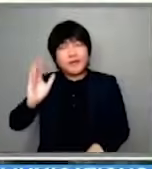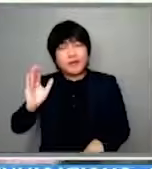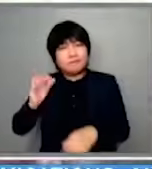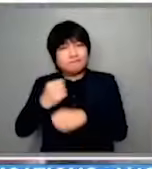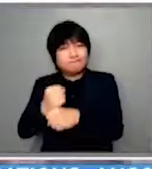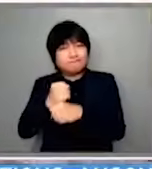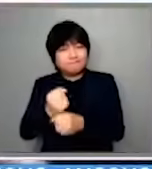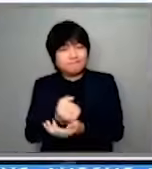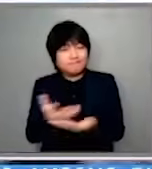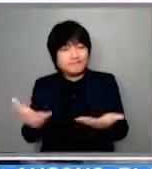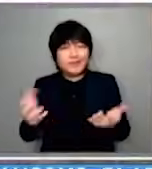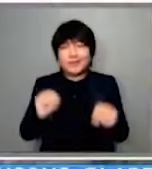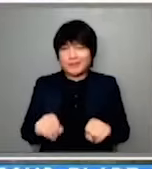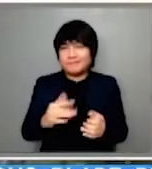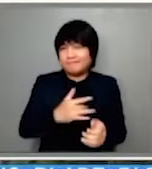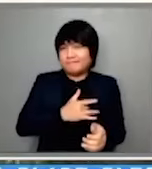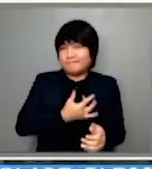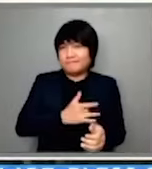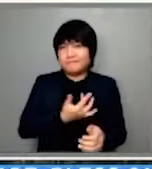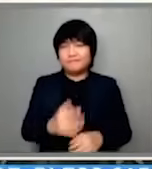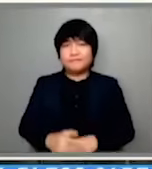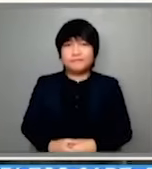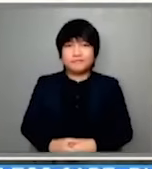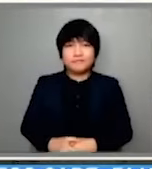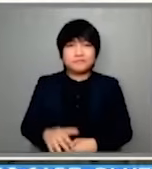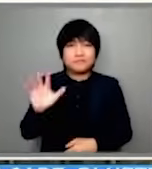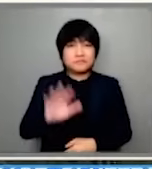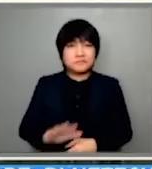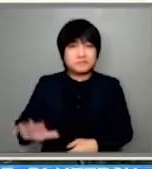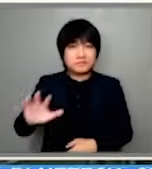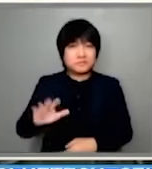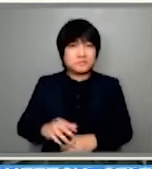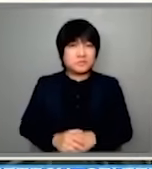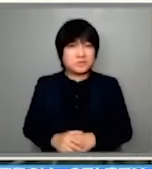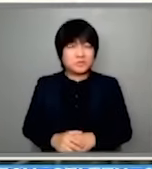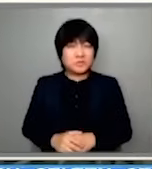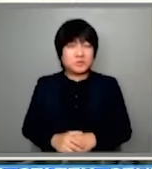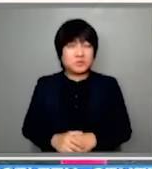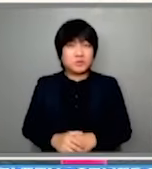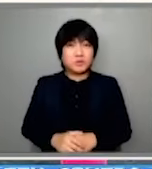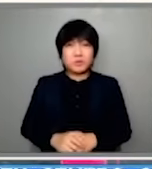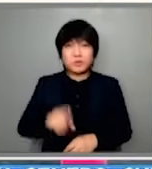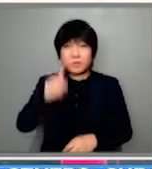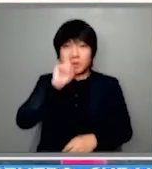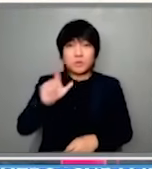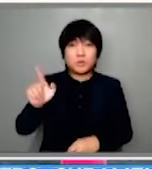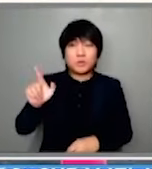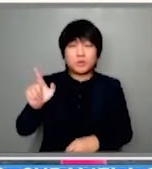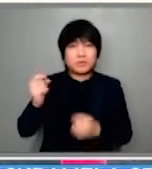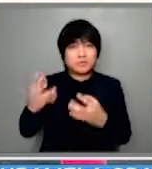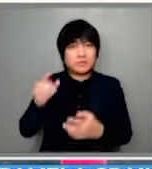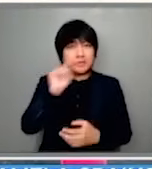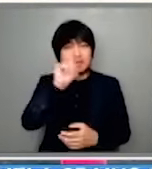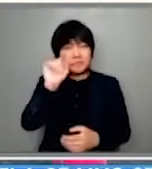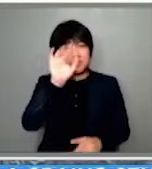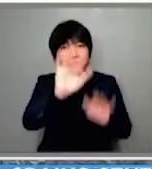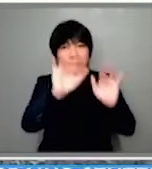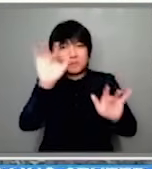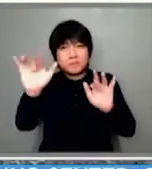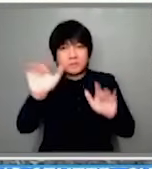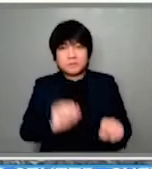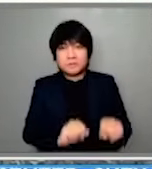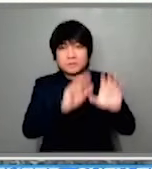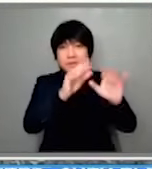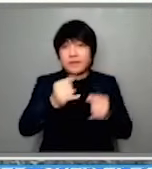Nasa 20 bundok na ang naakyat ng 21 taong gulang na si Angel. At ang pinakahuli, ang kanyang